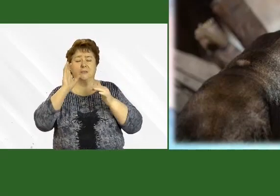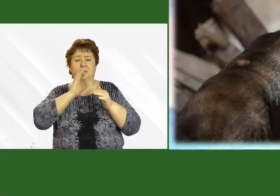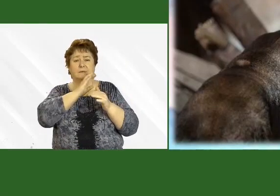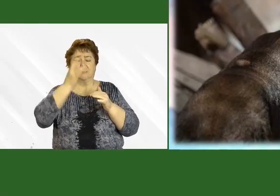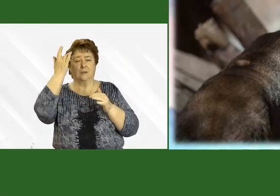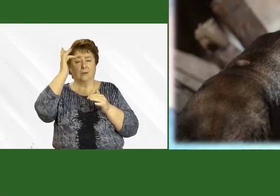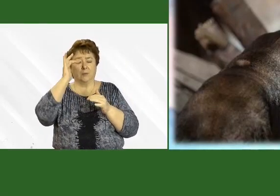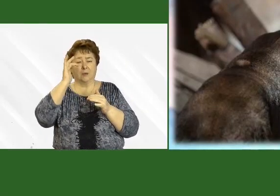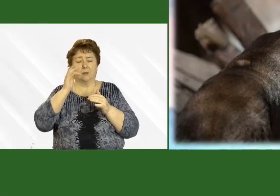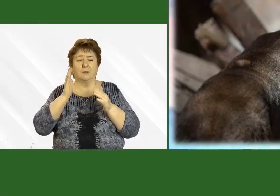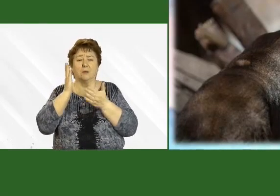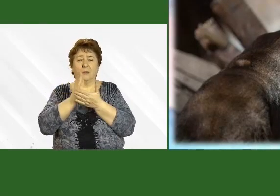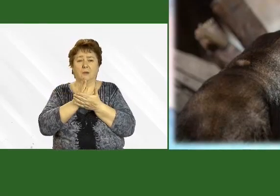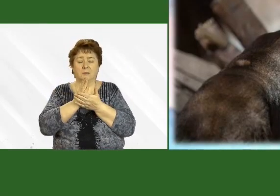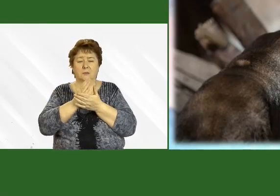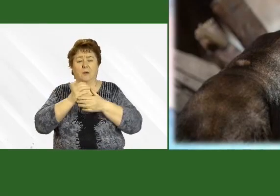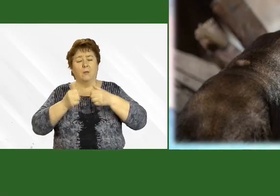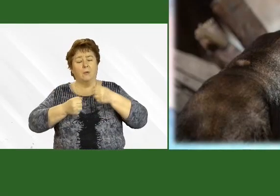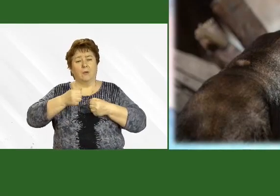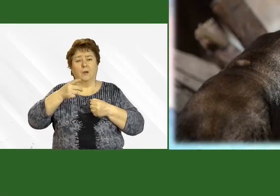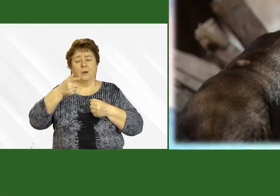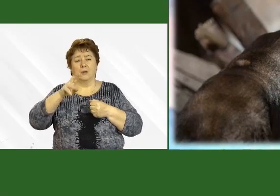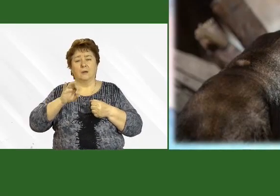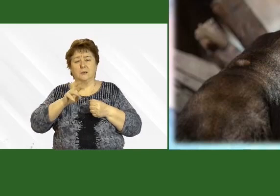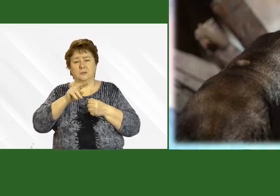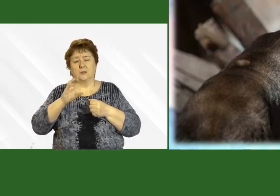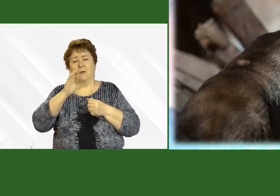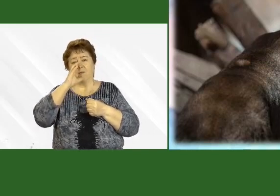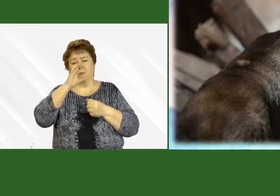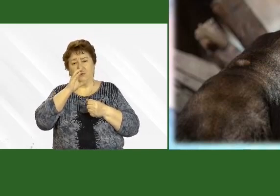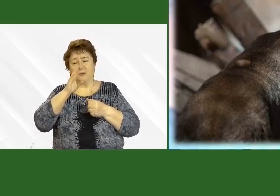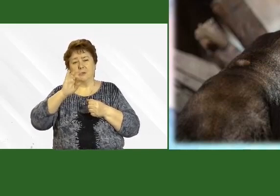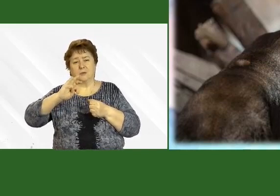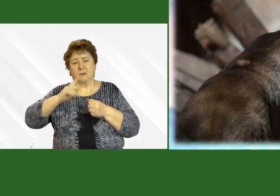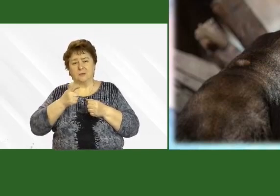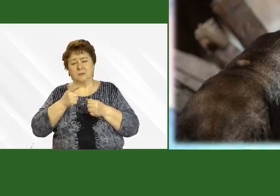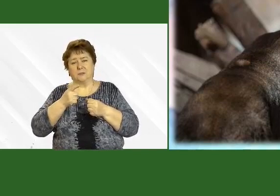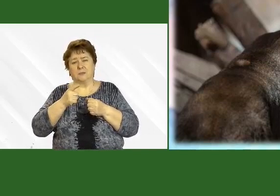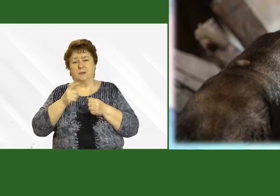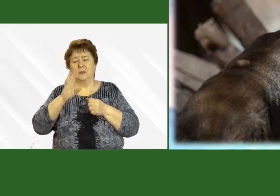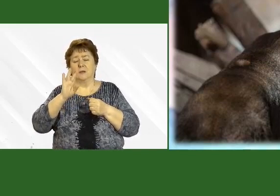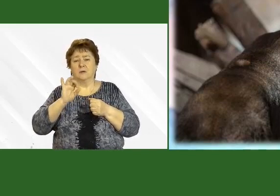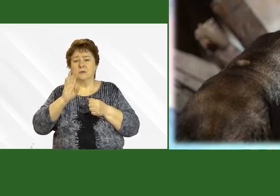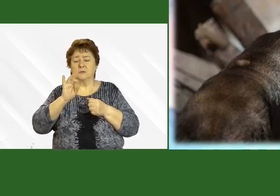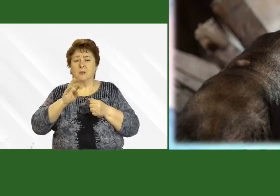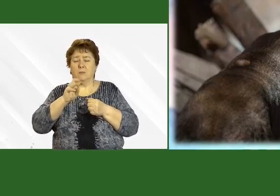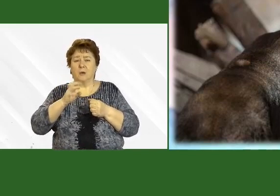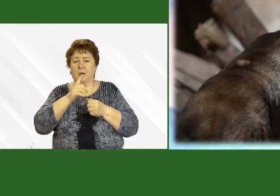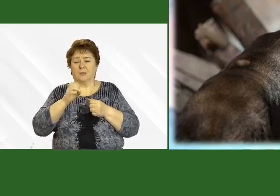америке водятся медведи гризли волки рыси росомахи